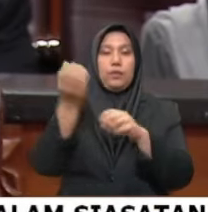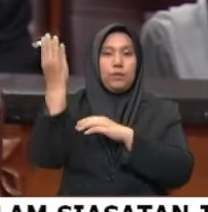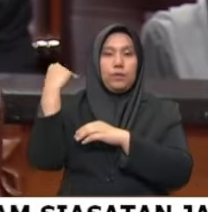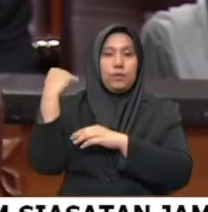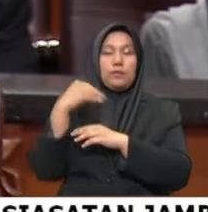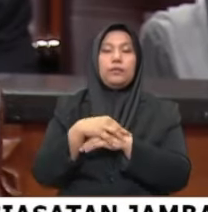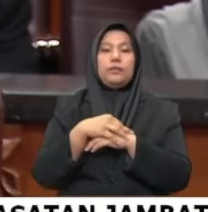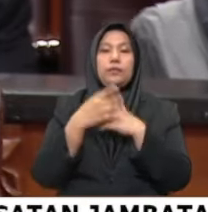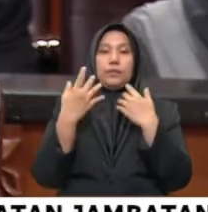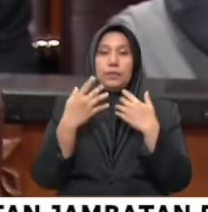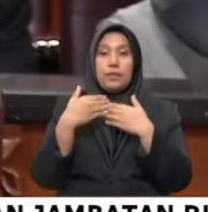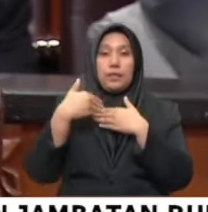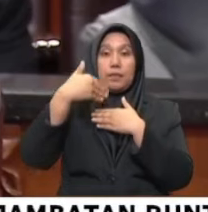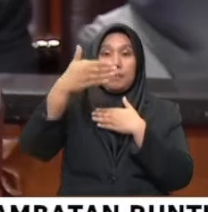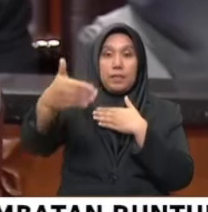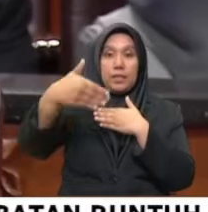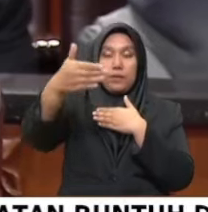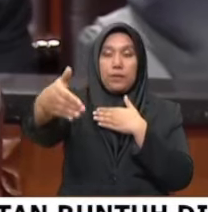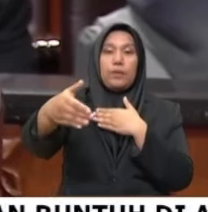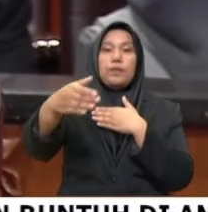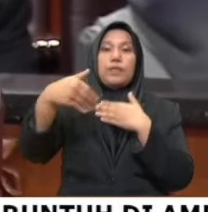tahun 2027.